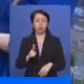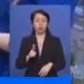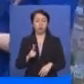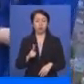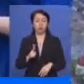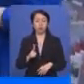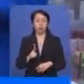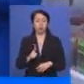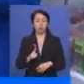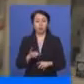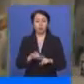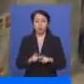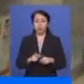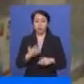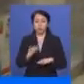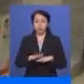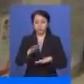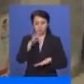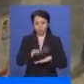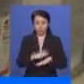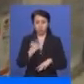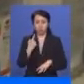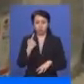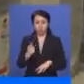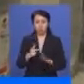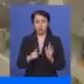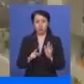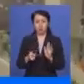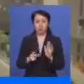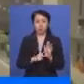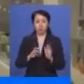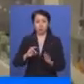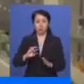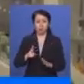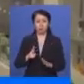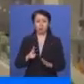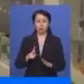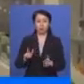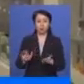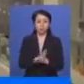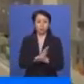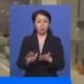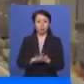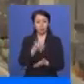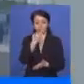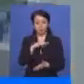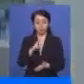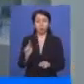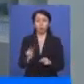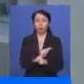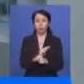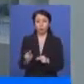тяжелой степени фонд оплатит 1,7 миллионов тенге за одного пациента. Полагаются и бесплатные медикаменты тем, кто